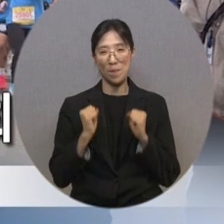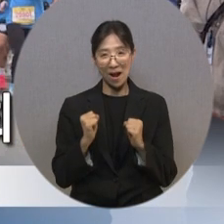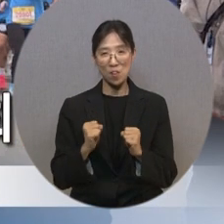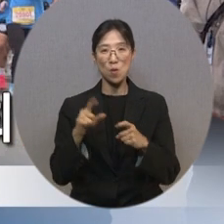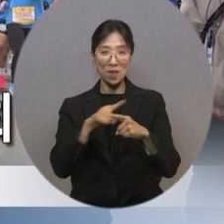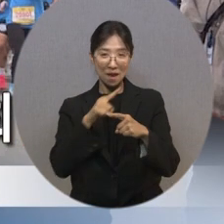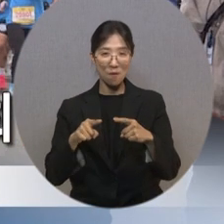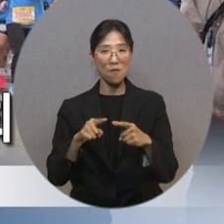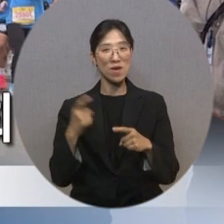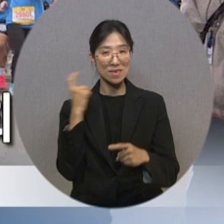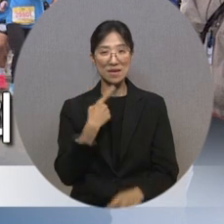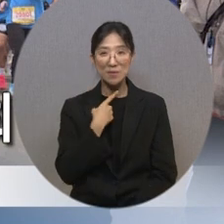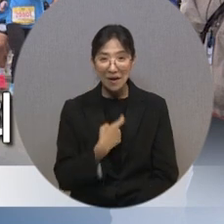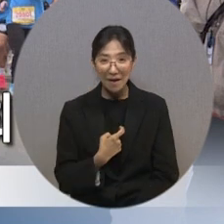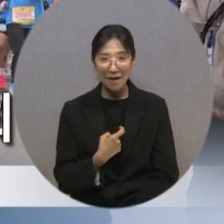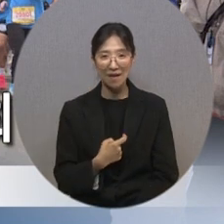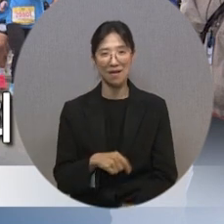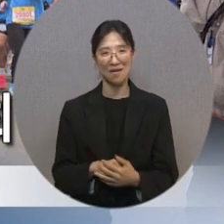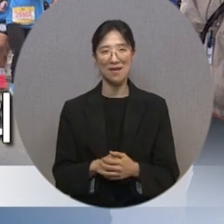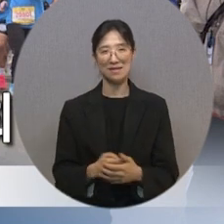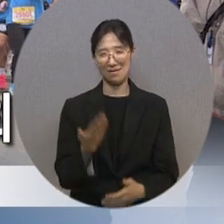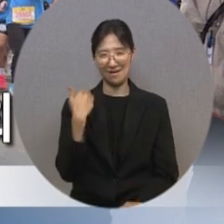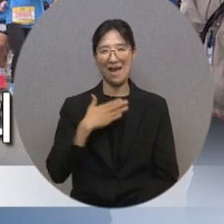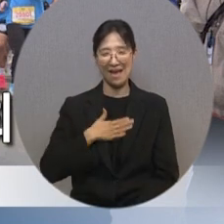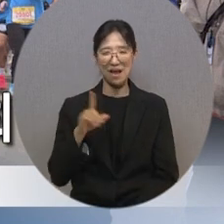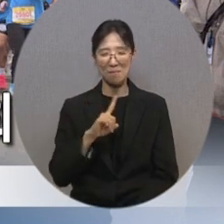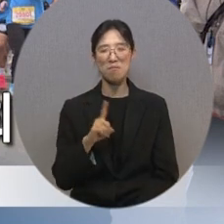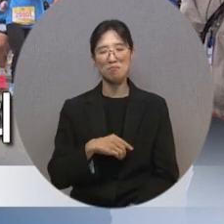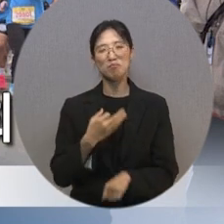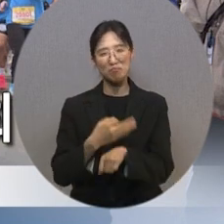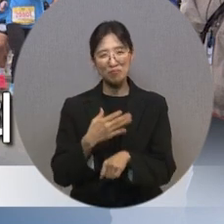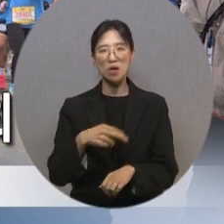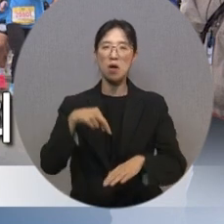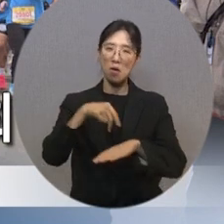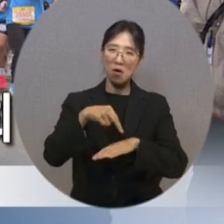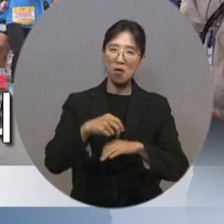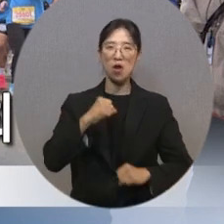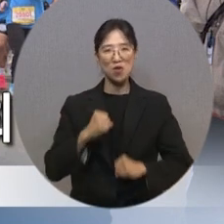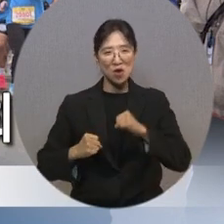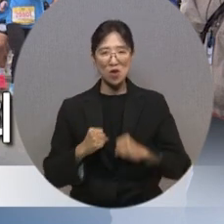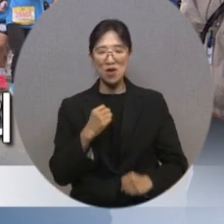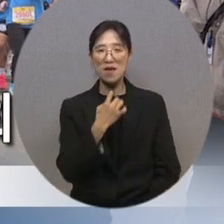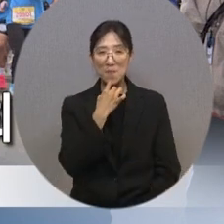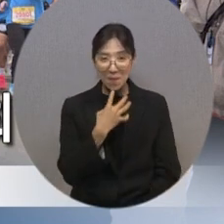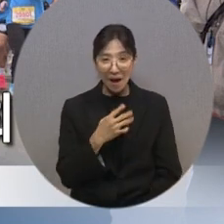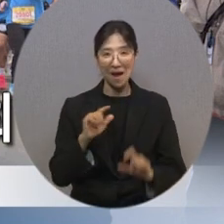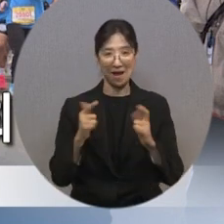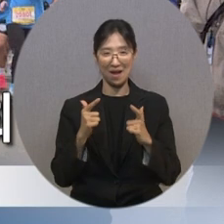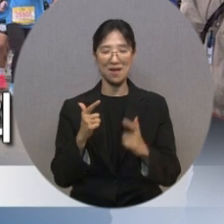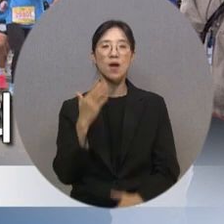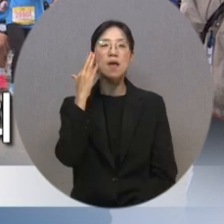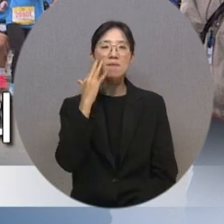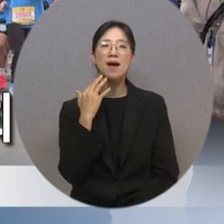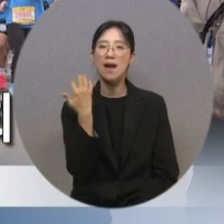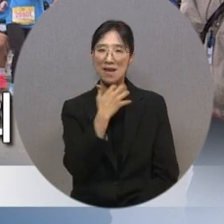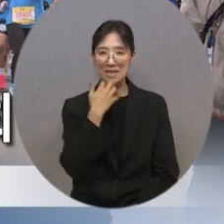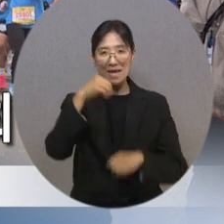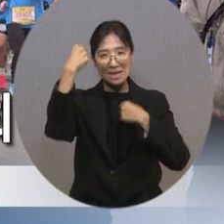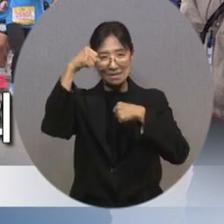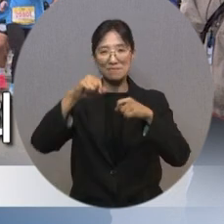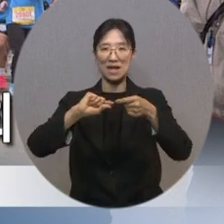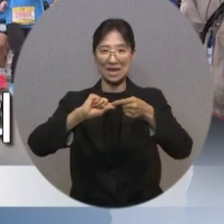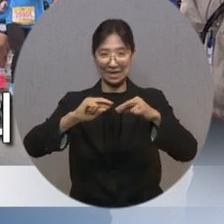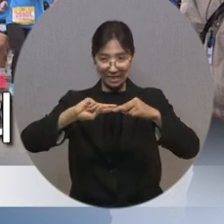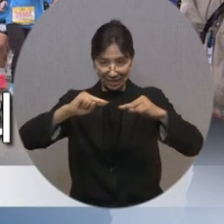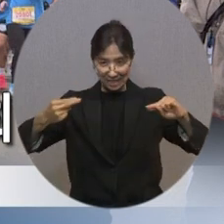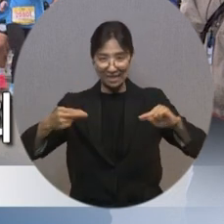있으신가요? 이 대회 기존에 알고 있듯이 단순히 걷거나 뛰기만 하는 마라톤 대회가 아니라 파란색 신발끈을